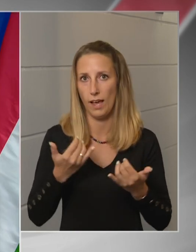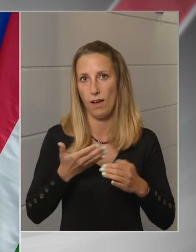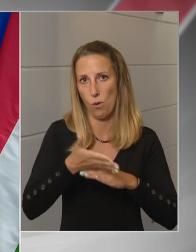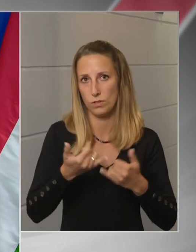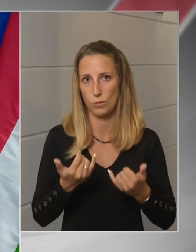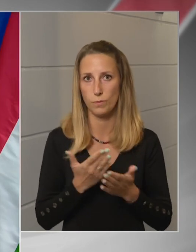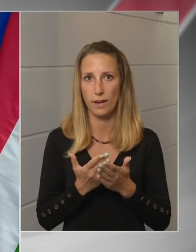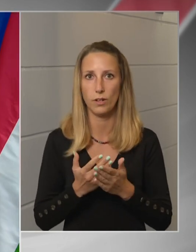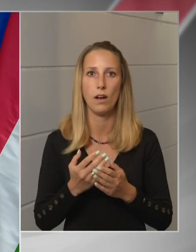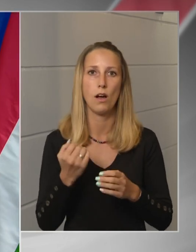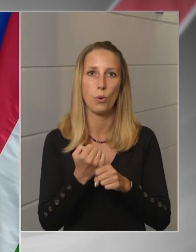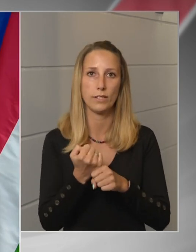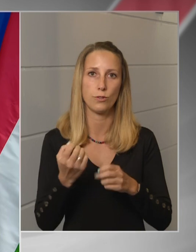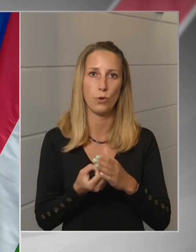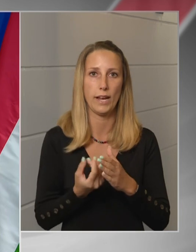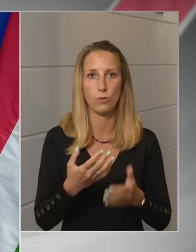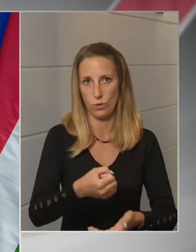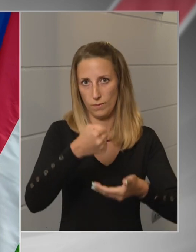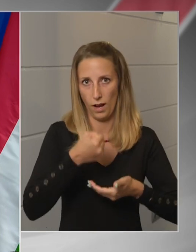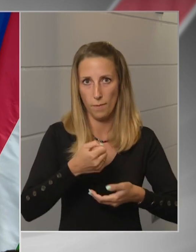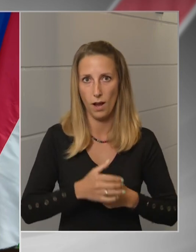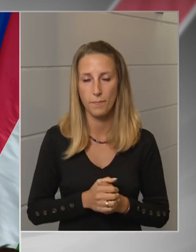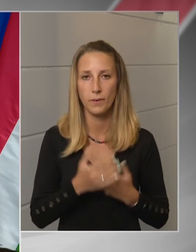hogy a kohéziós forrásokhoz hozzájusson. Köszönöm szépen!